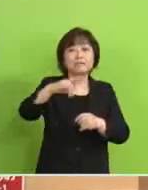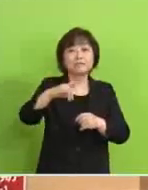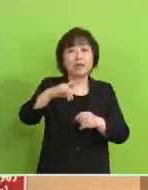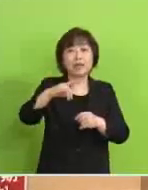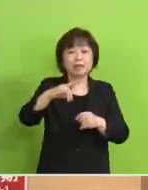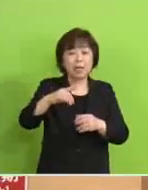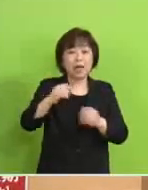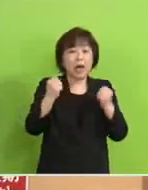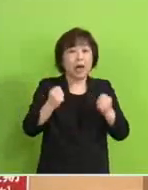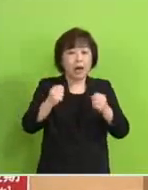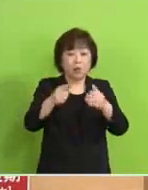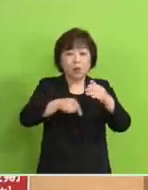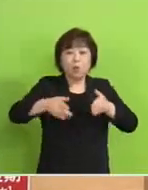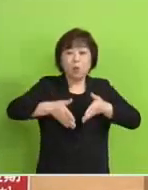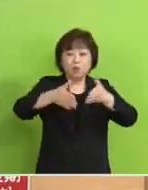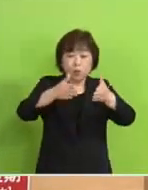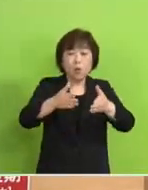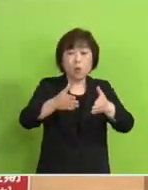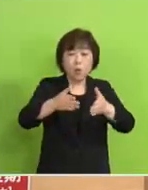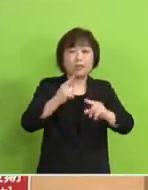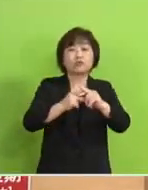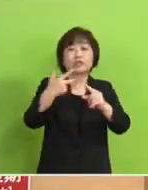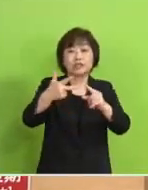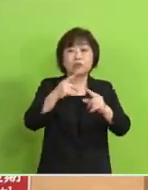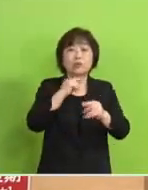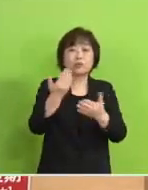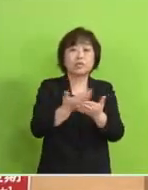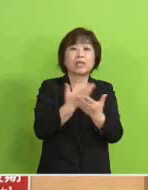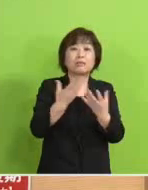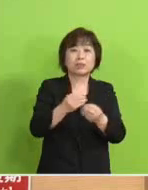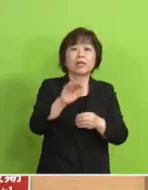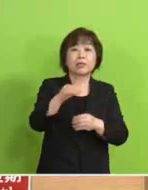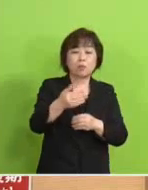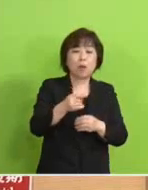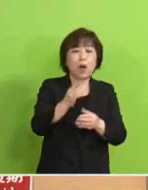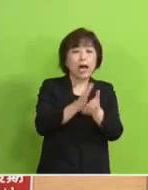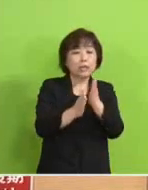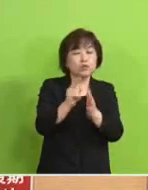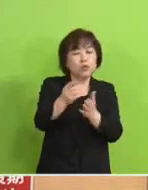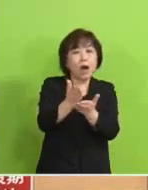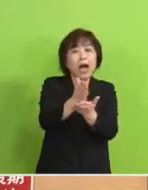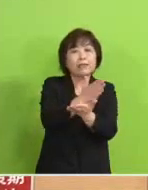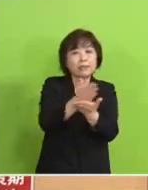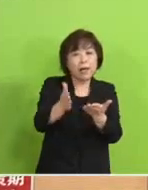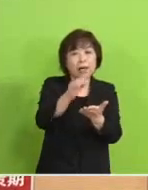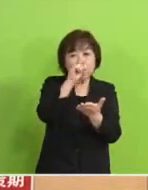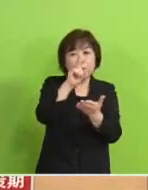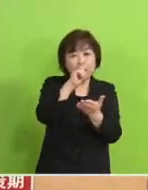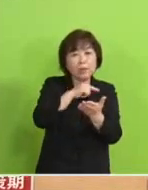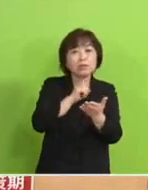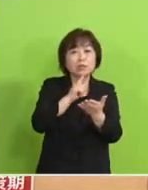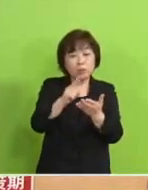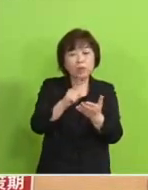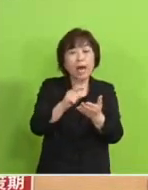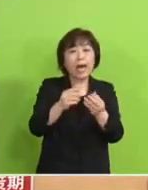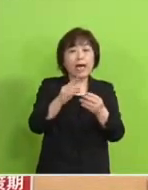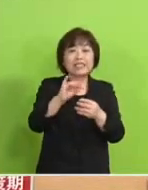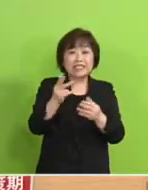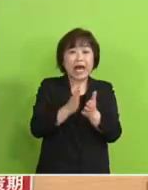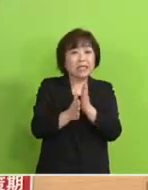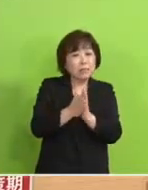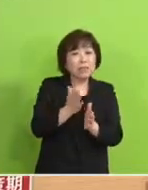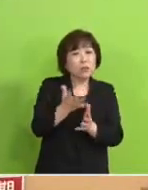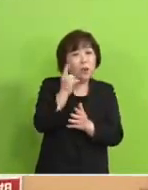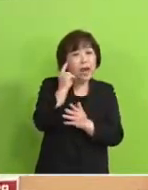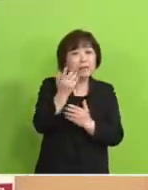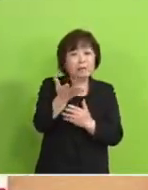の中止ということで実施が終わったわけなんですけれども、はいはい、改めてその判断というのの是非について、改めて知事は今どの